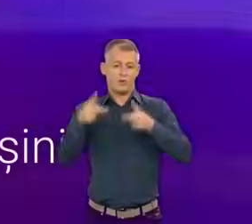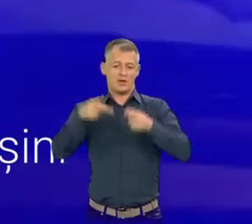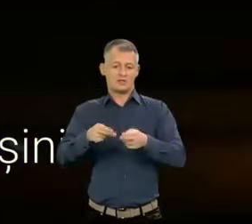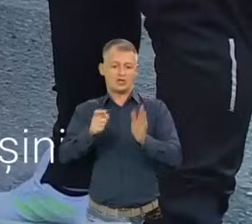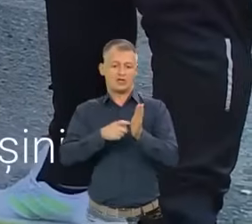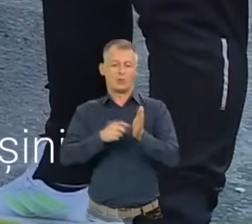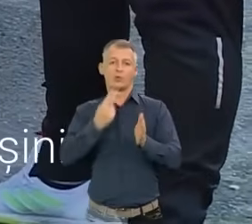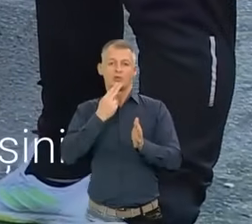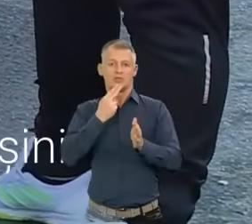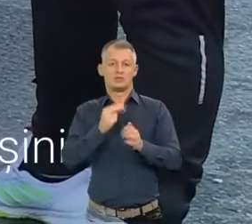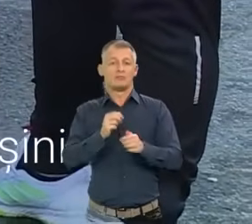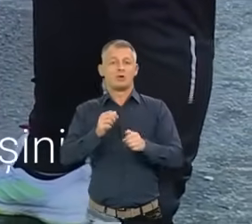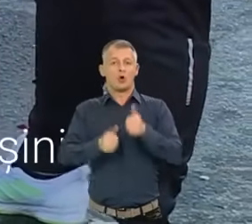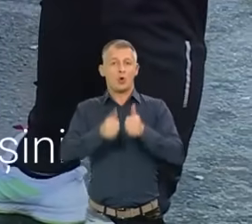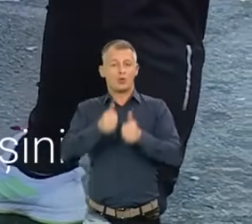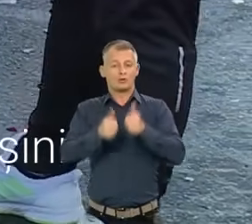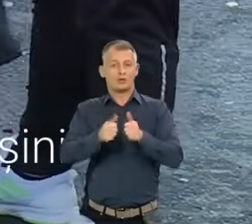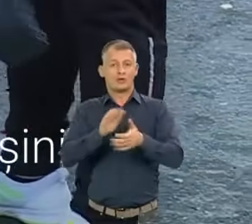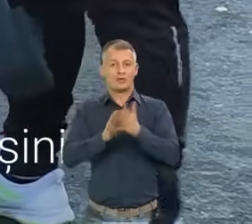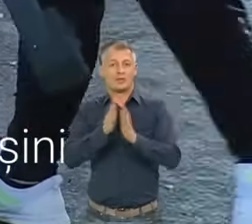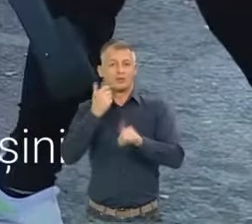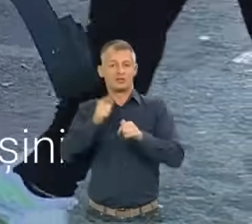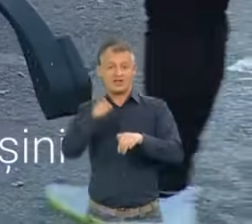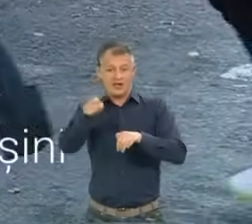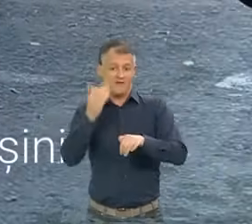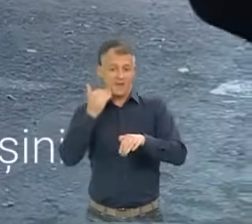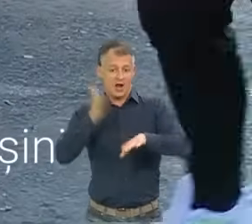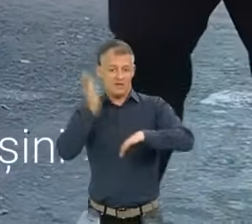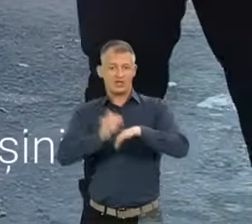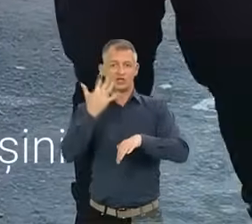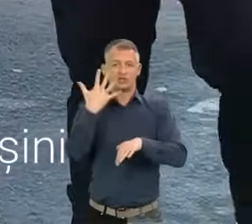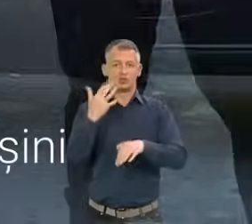semnal și a accelerat cursa lu a sfârșit După ce a avariat cinci mașini